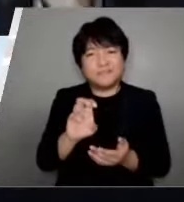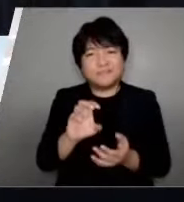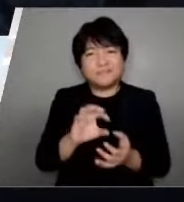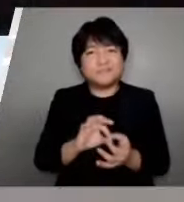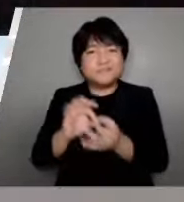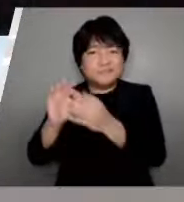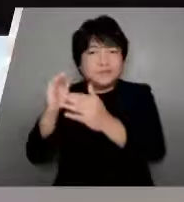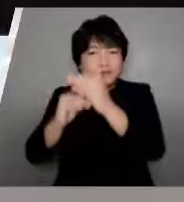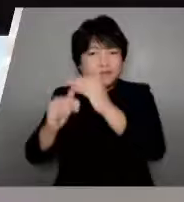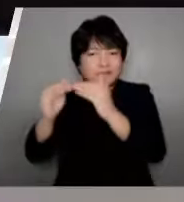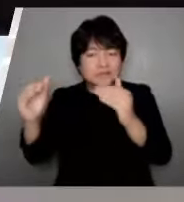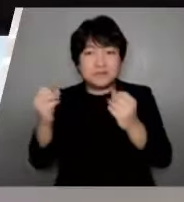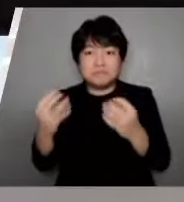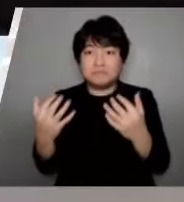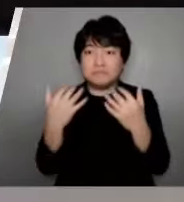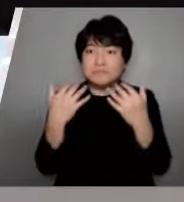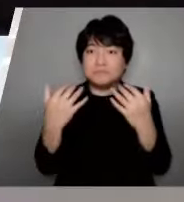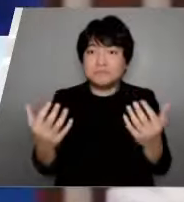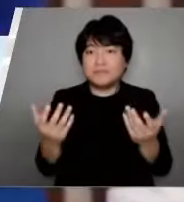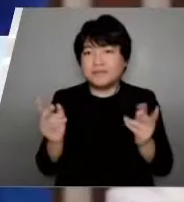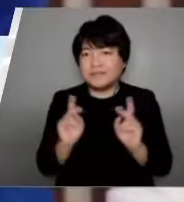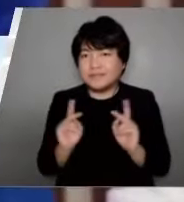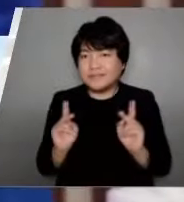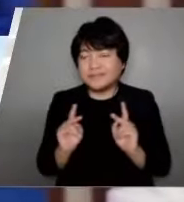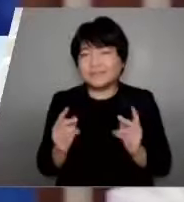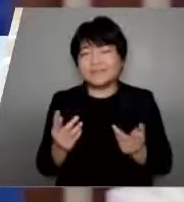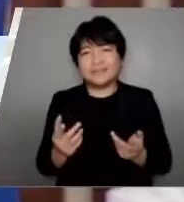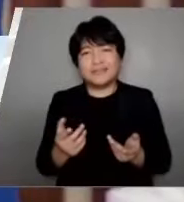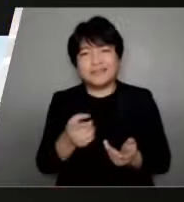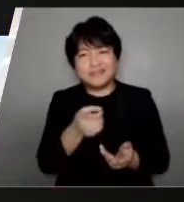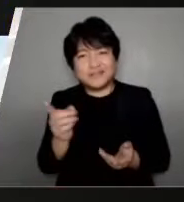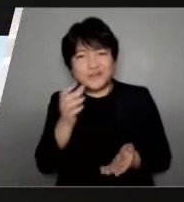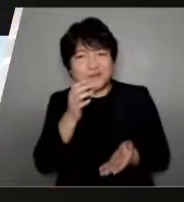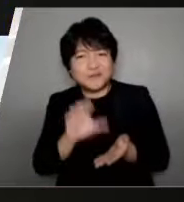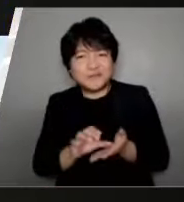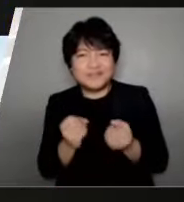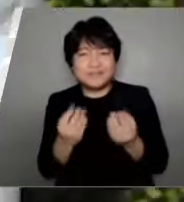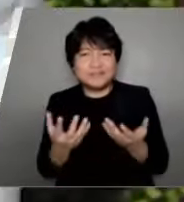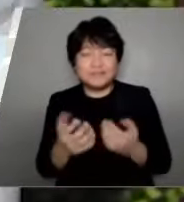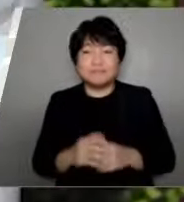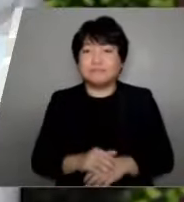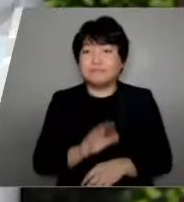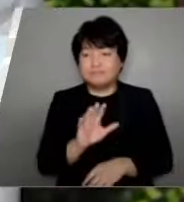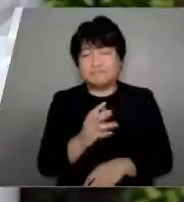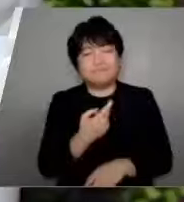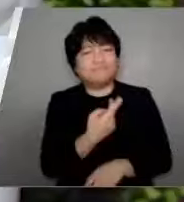nakikikilig, nakikiantay, nakikicomment, but at the end of the day, it's you and me.